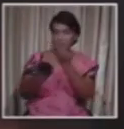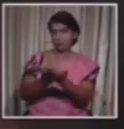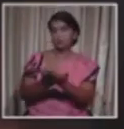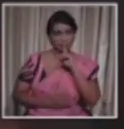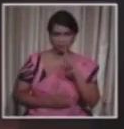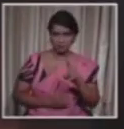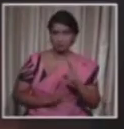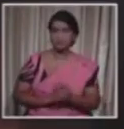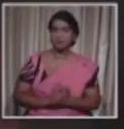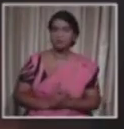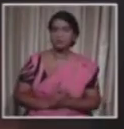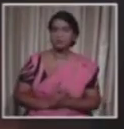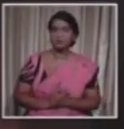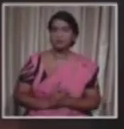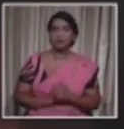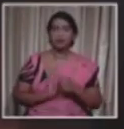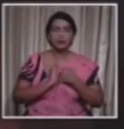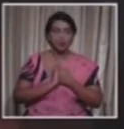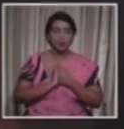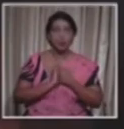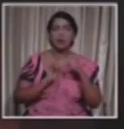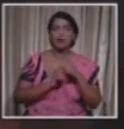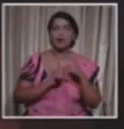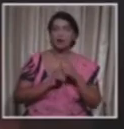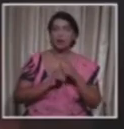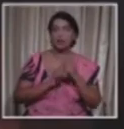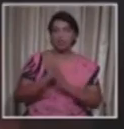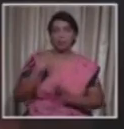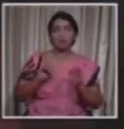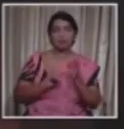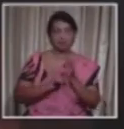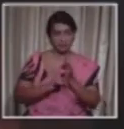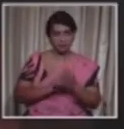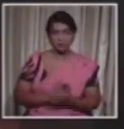යෝජනා කරනවා. ගරු ඩලස් අලහප්පෙරුම මැතිතුමා,